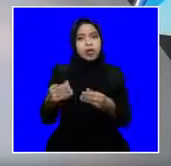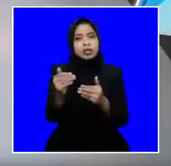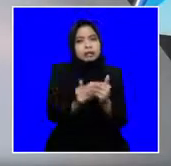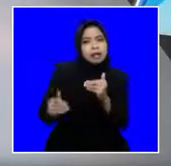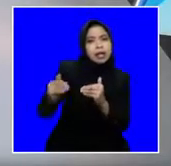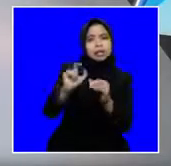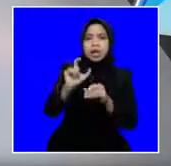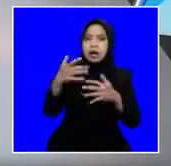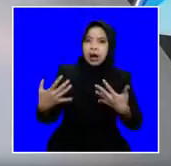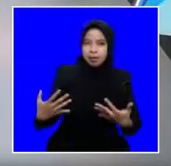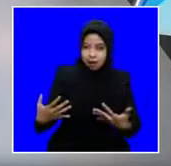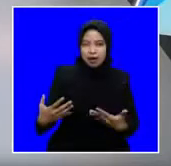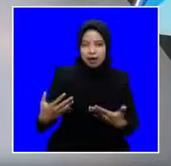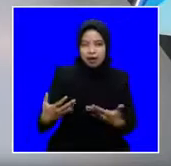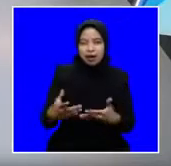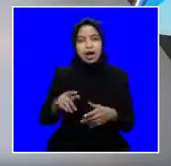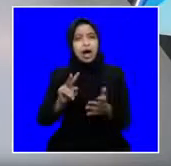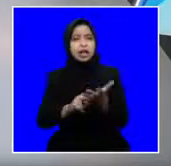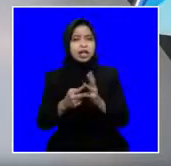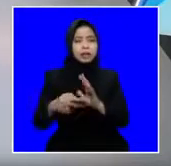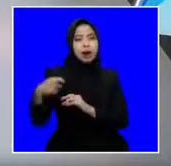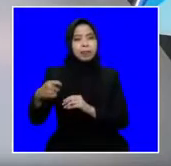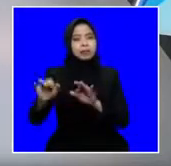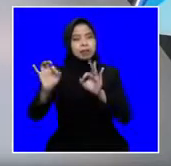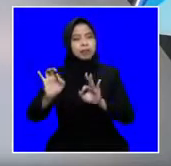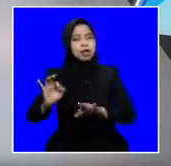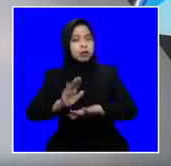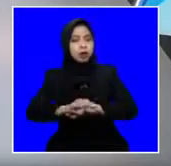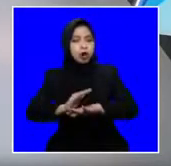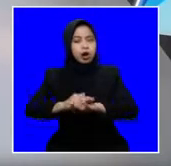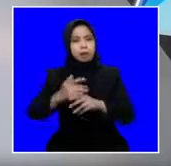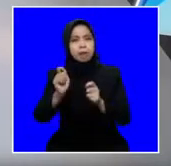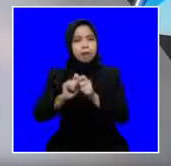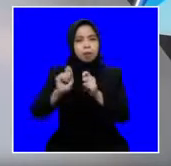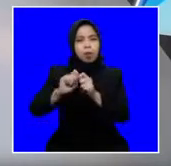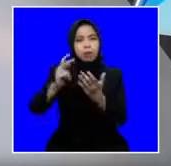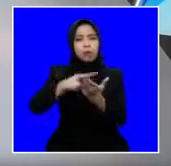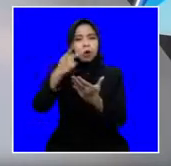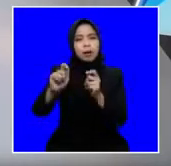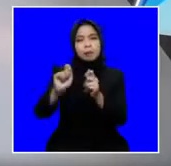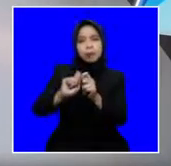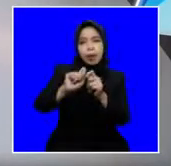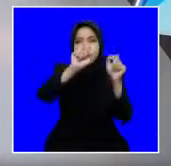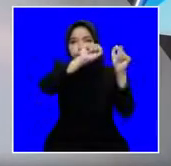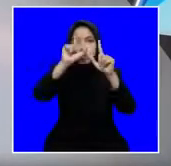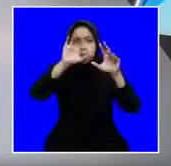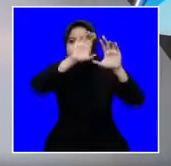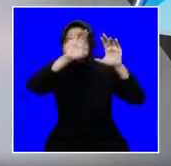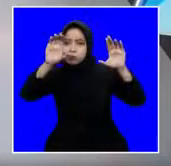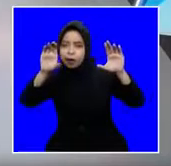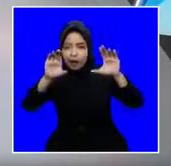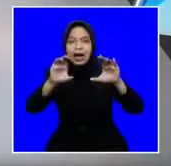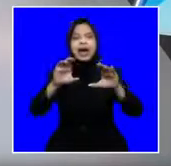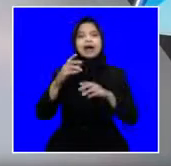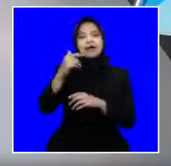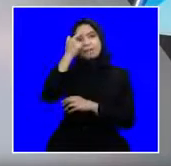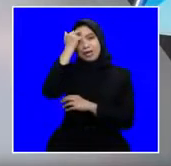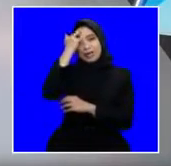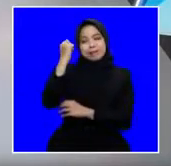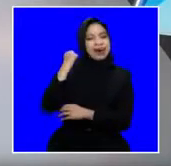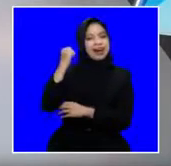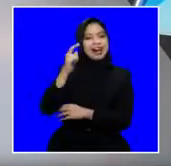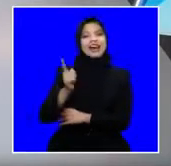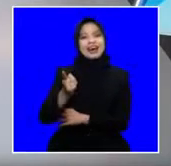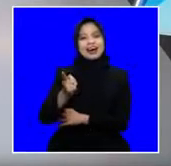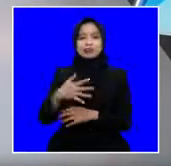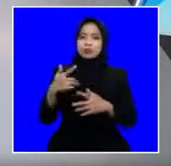kualitasnya. Situasi tersebut mendorong Kementerian Pendidikan merancang sejumlah program, terutama di bawah kebijakan Merdeka Belajar,